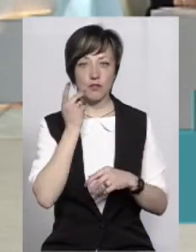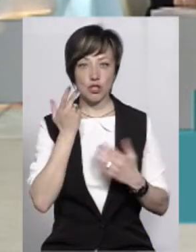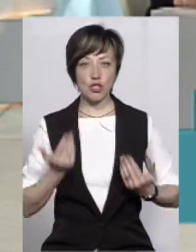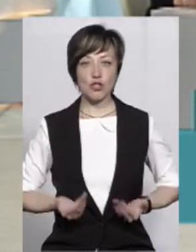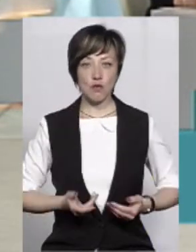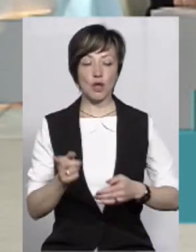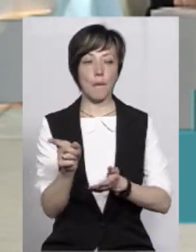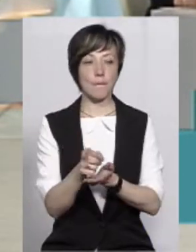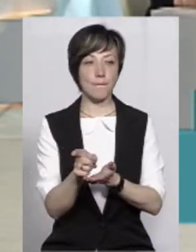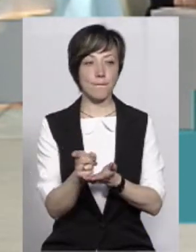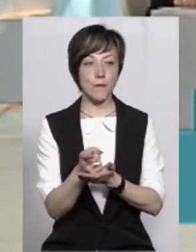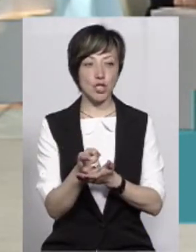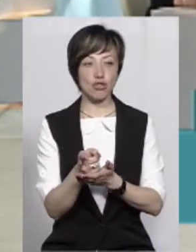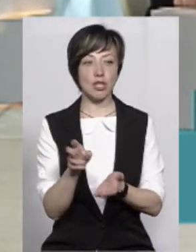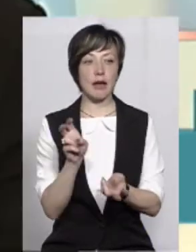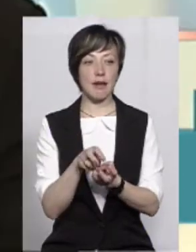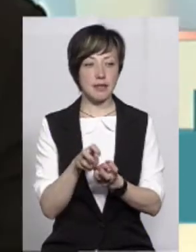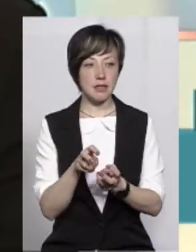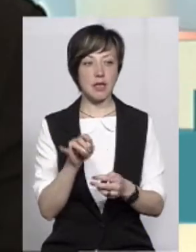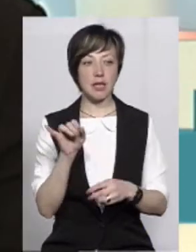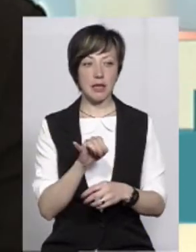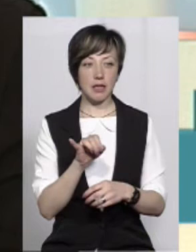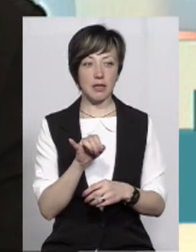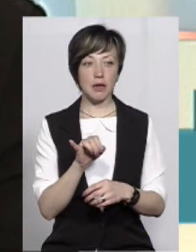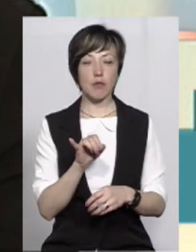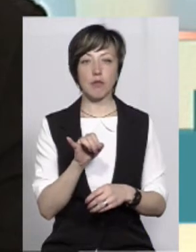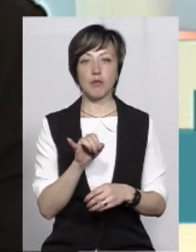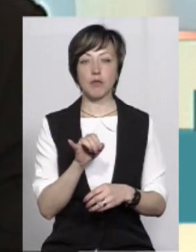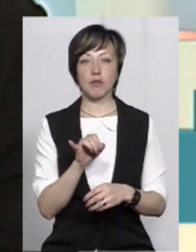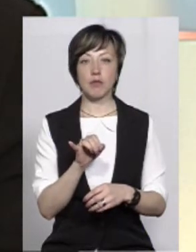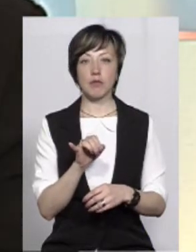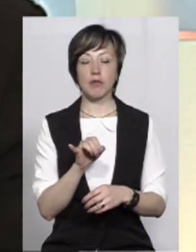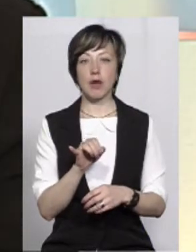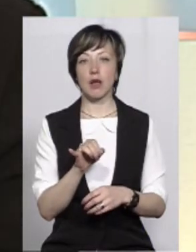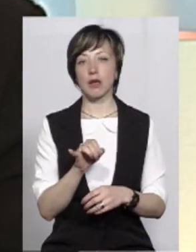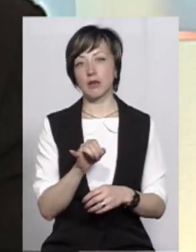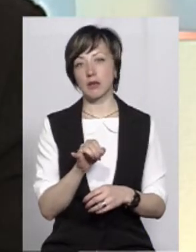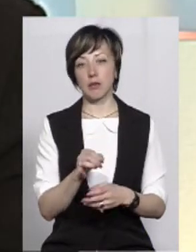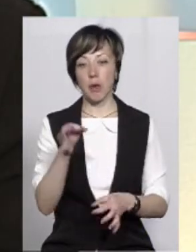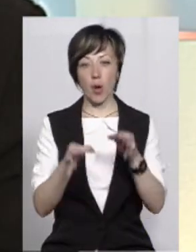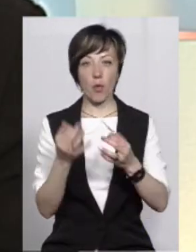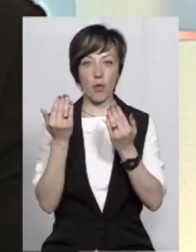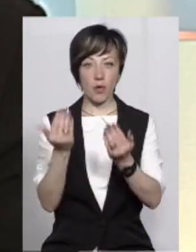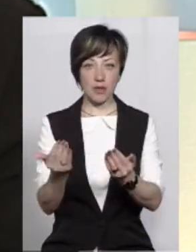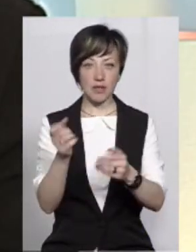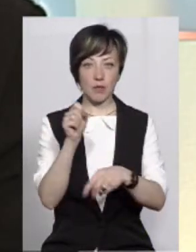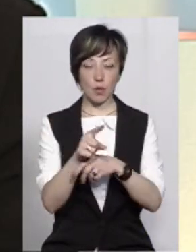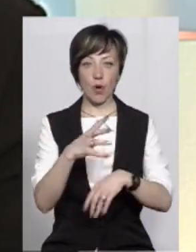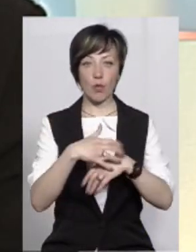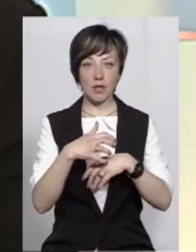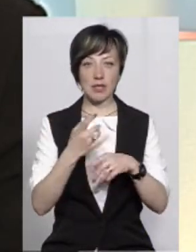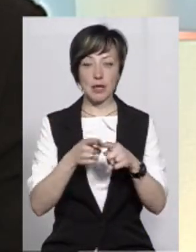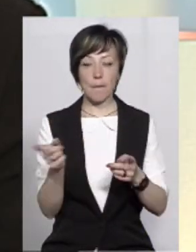завжди живуть миші, там завжди живуть криси. І, тобто, покликанням котів, так як вони, знаєте, отакі от природні хижаки, є оцих